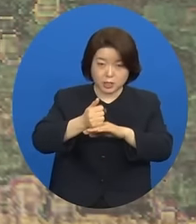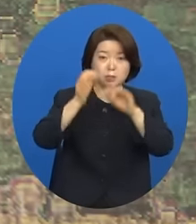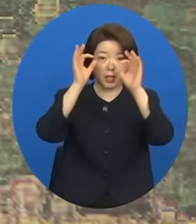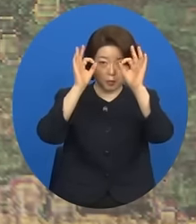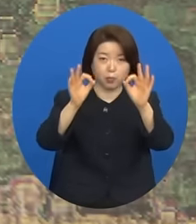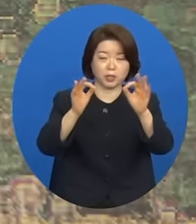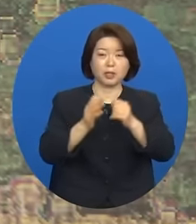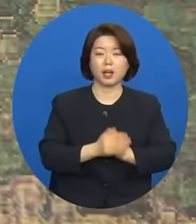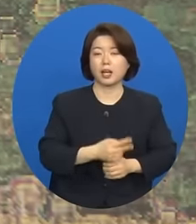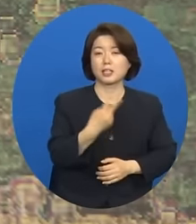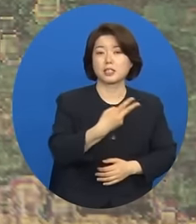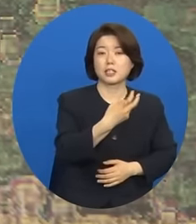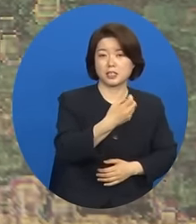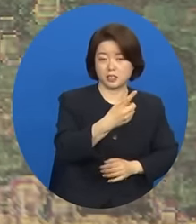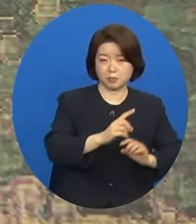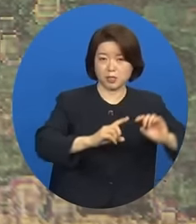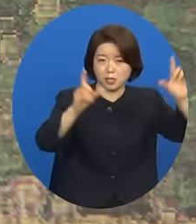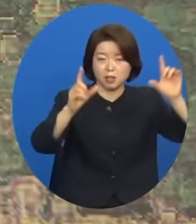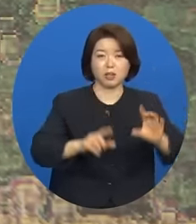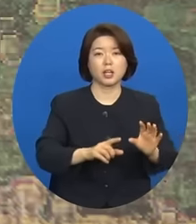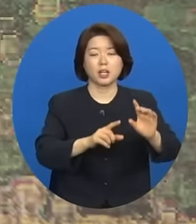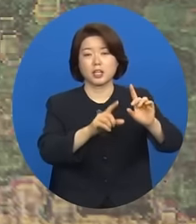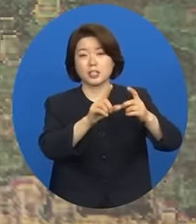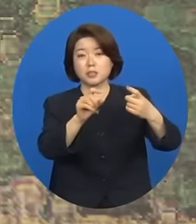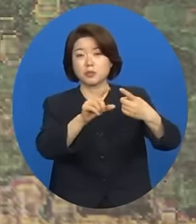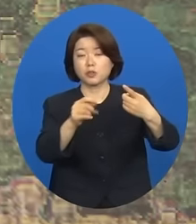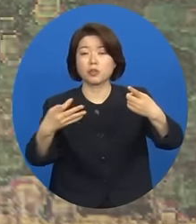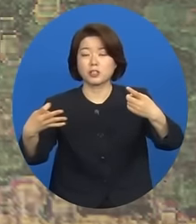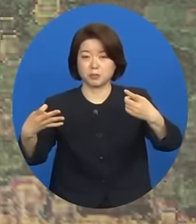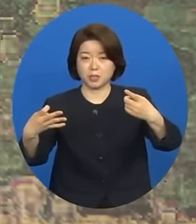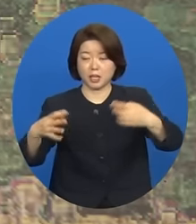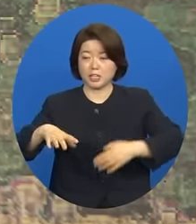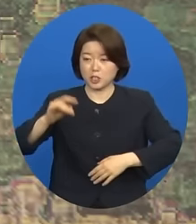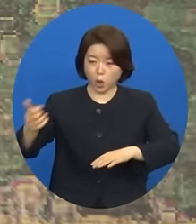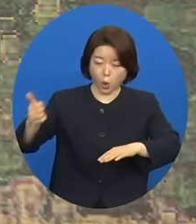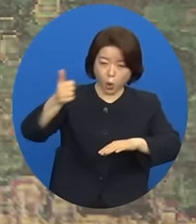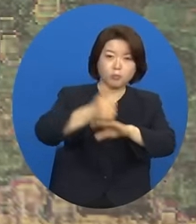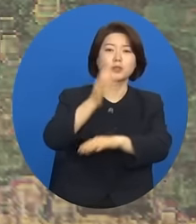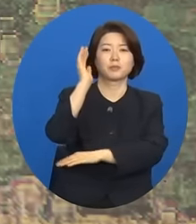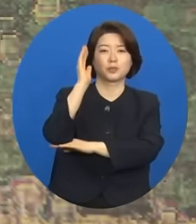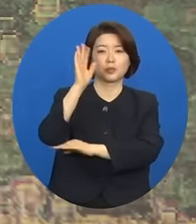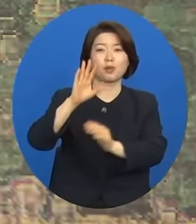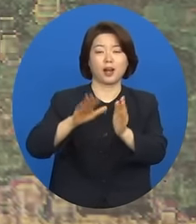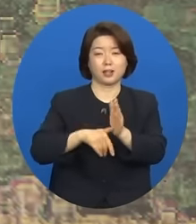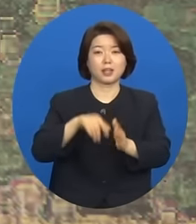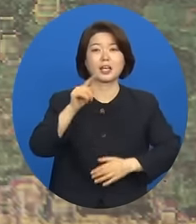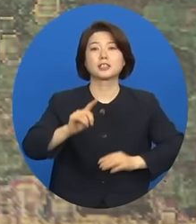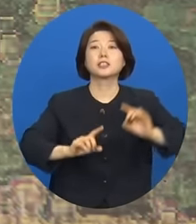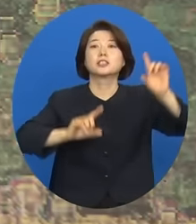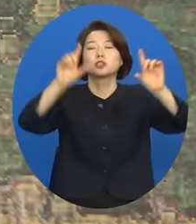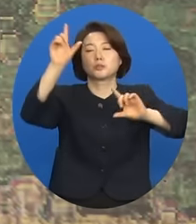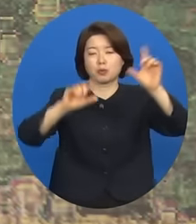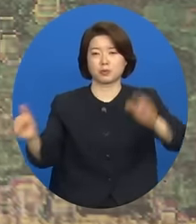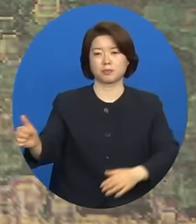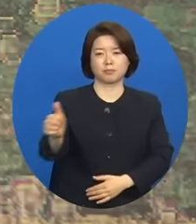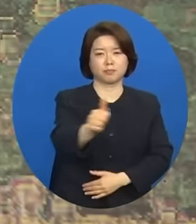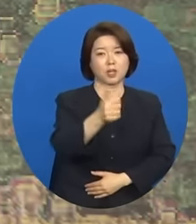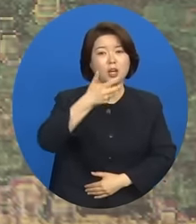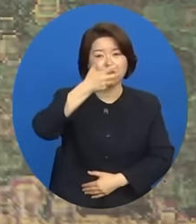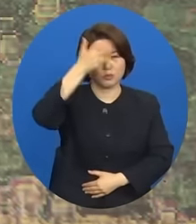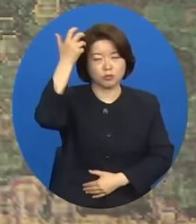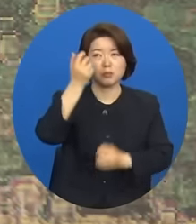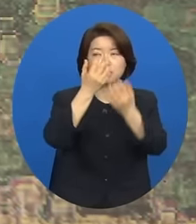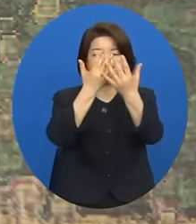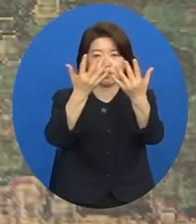제가 2021년도 11월 14일에 첫 부임 설교를 할 때 바로 그 모습이었던 것 같아요. 그